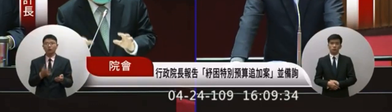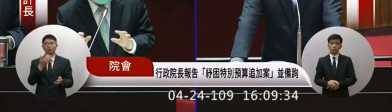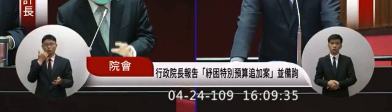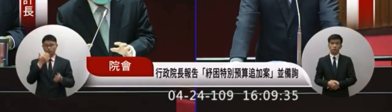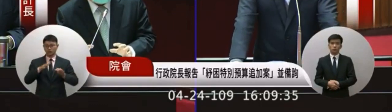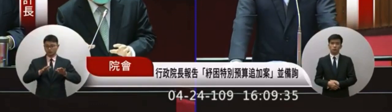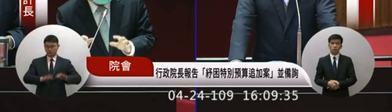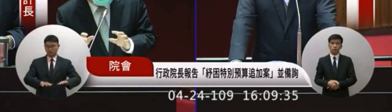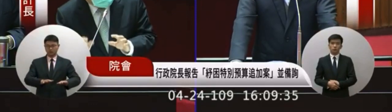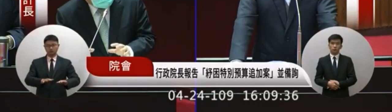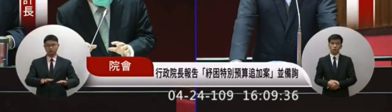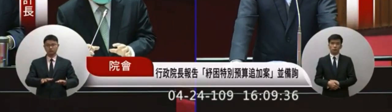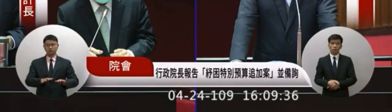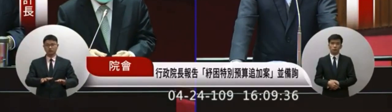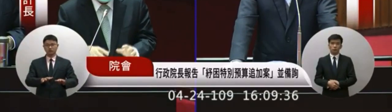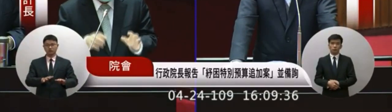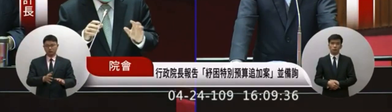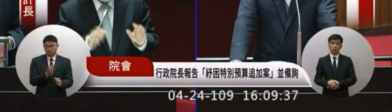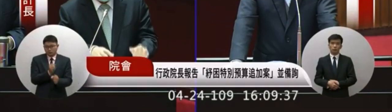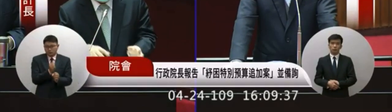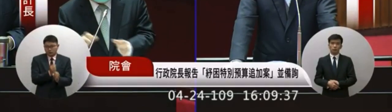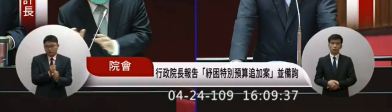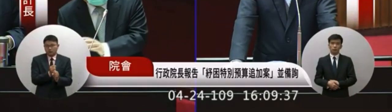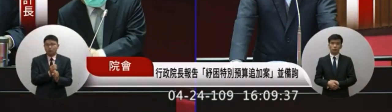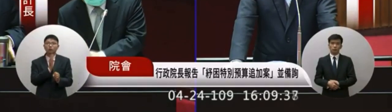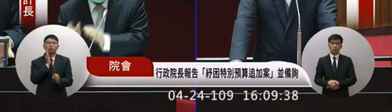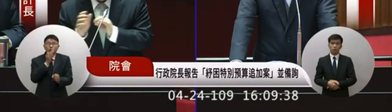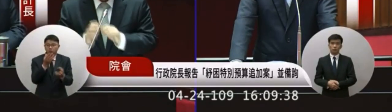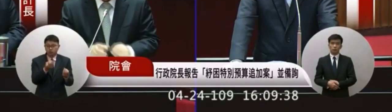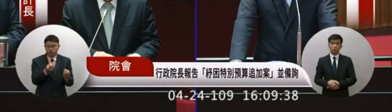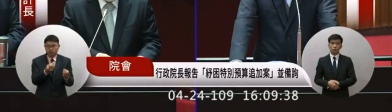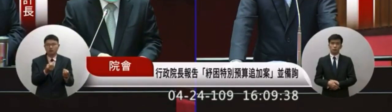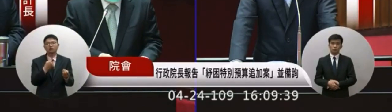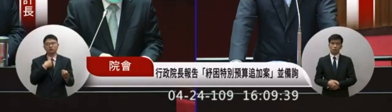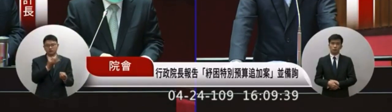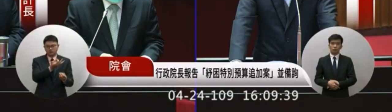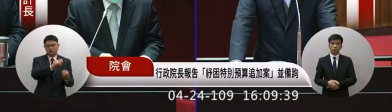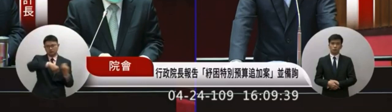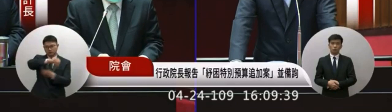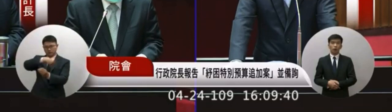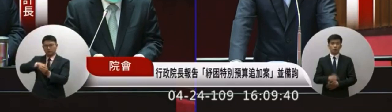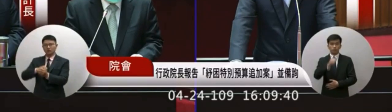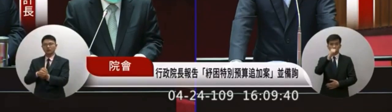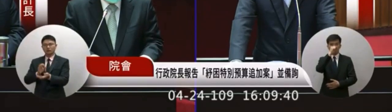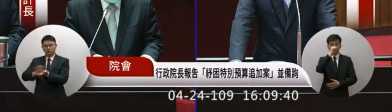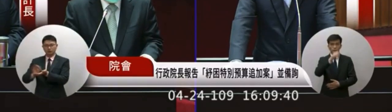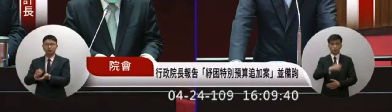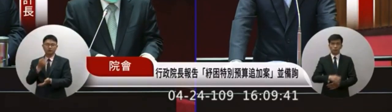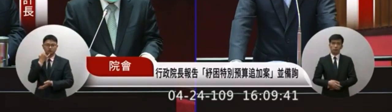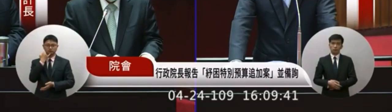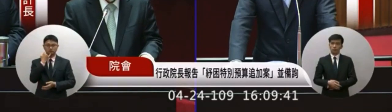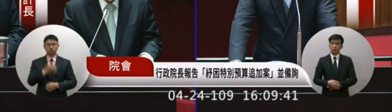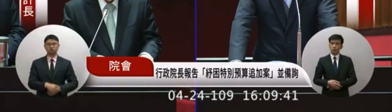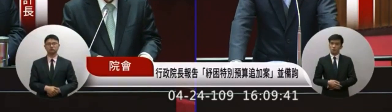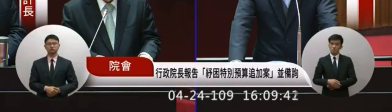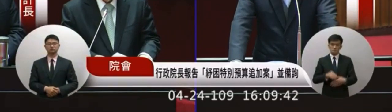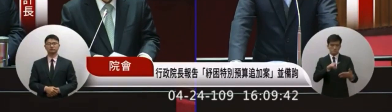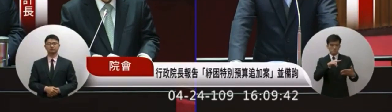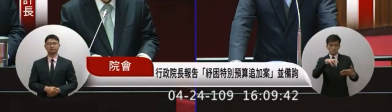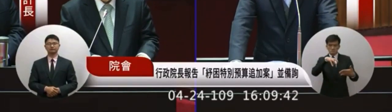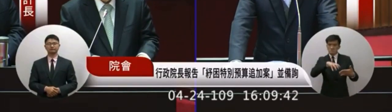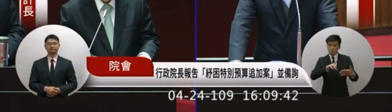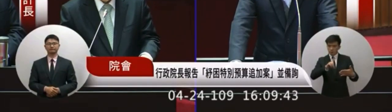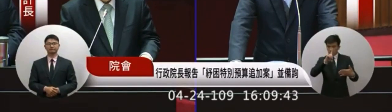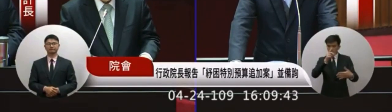而没有顺利执行的话，我们可以把它移出来用。 好，这里面有一笔非常的特